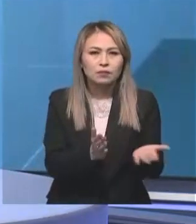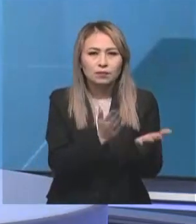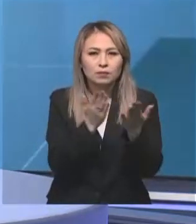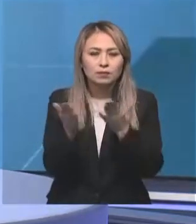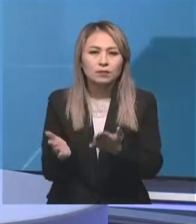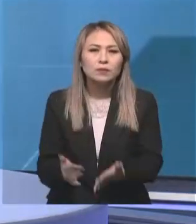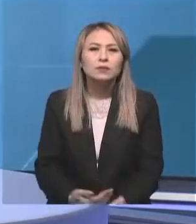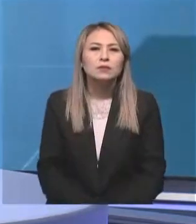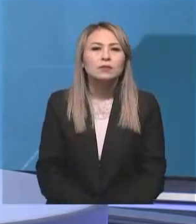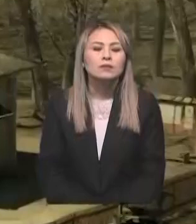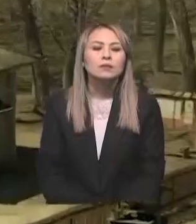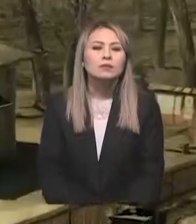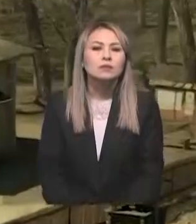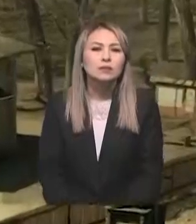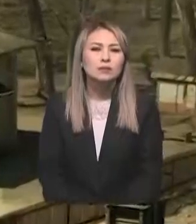шақыру.